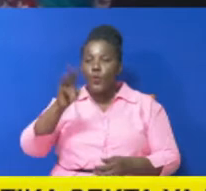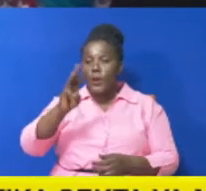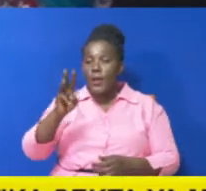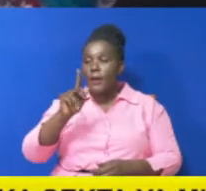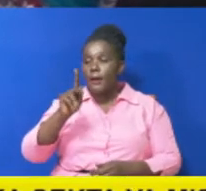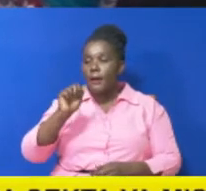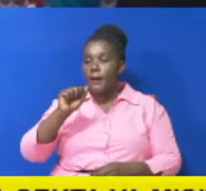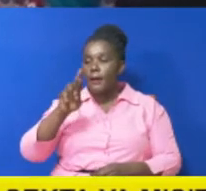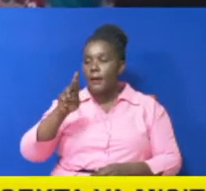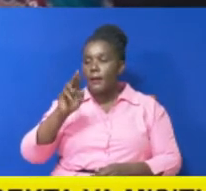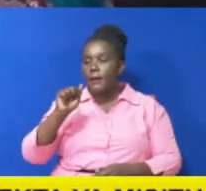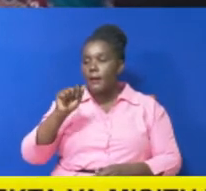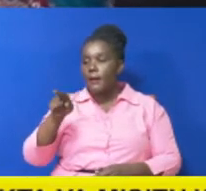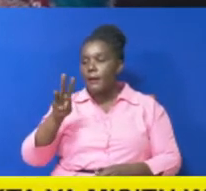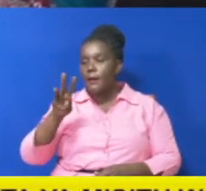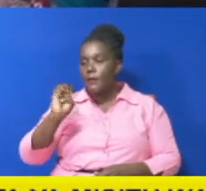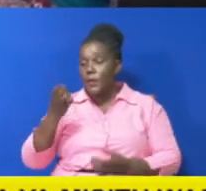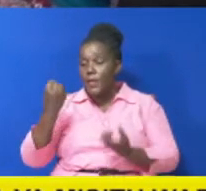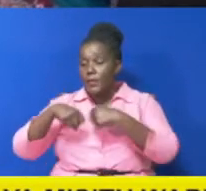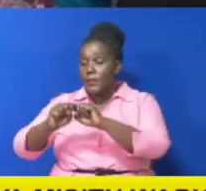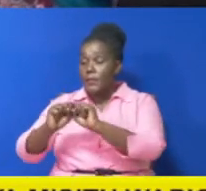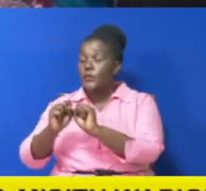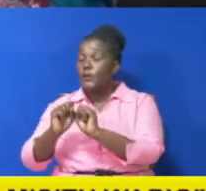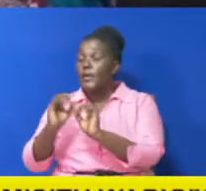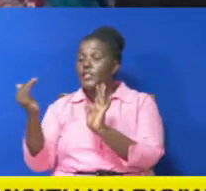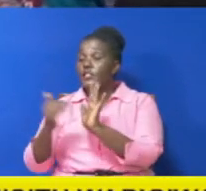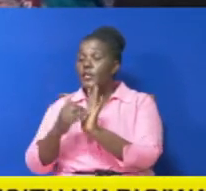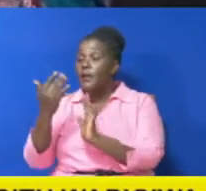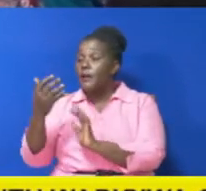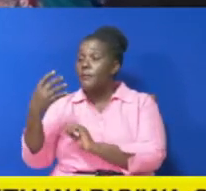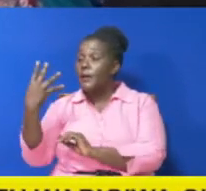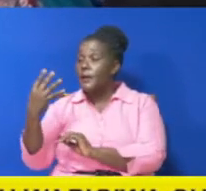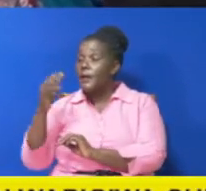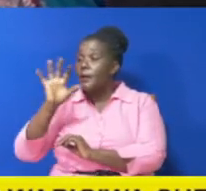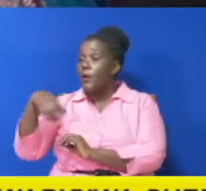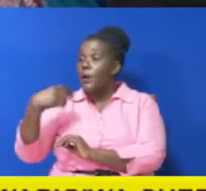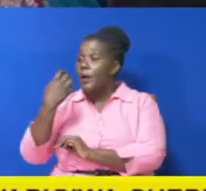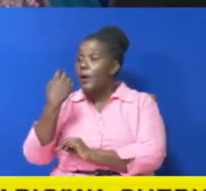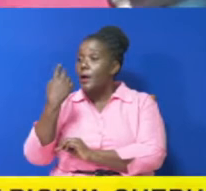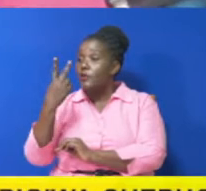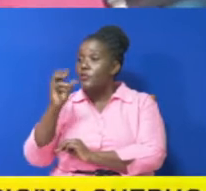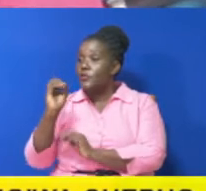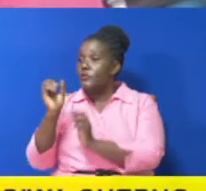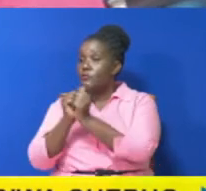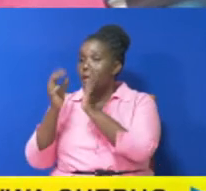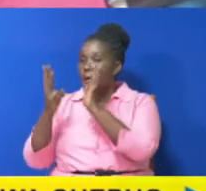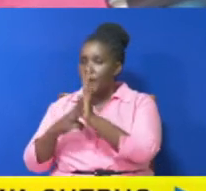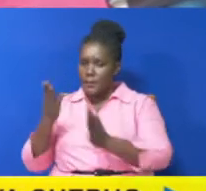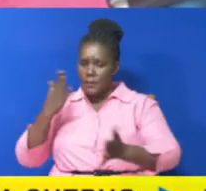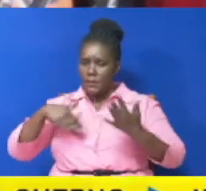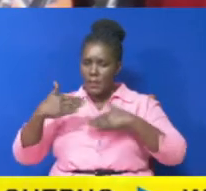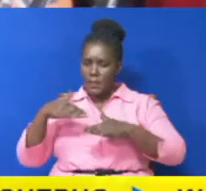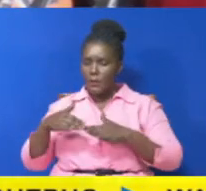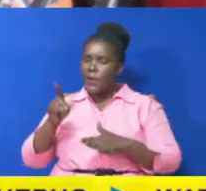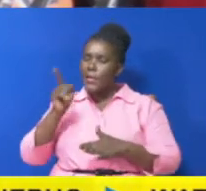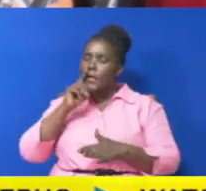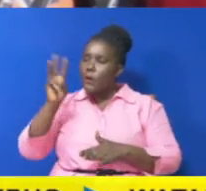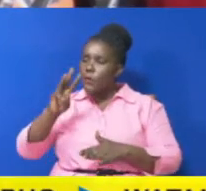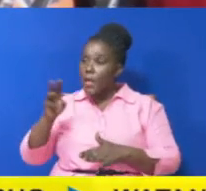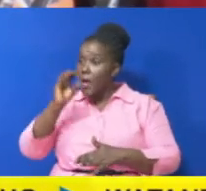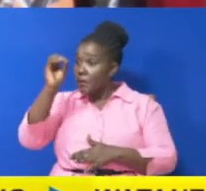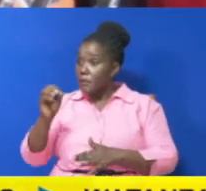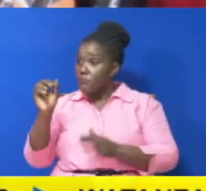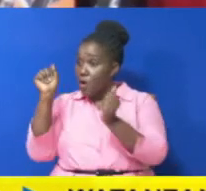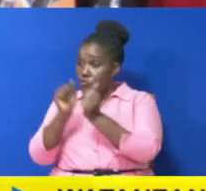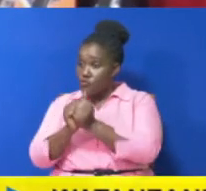wilaya ya Karagwe imekuwa ikitekeleza sheria namba 4 ya fedha ya mwaka 2018 inayoitaka kutoa 10% ya mapato ya ndani kama mikopo